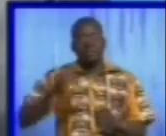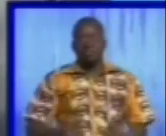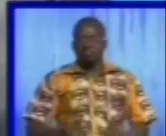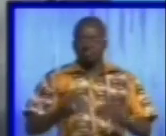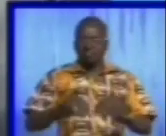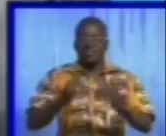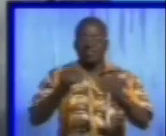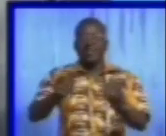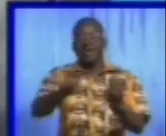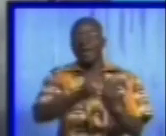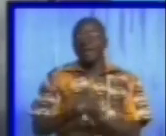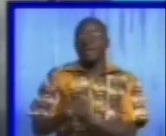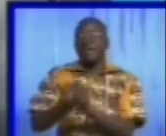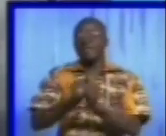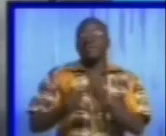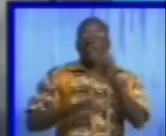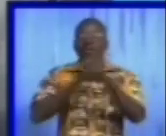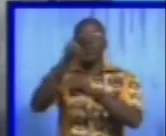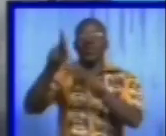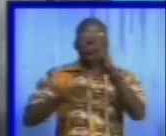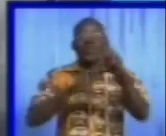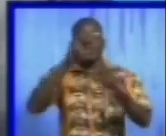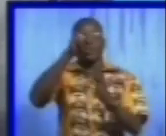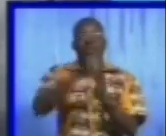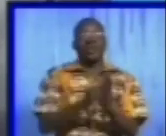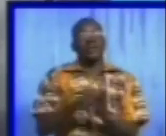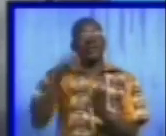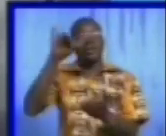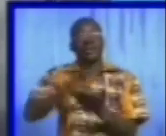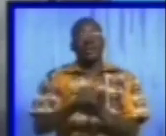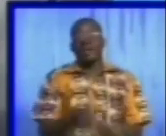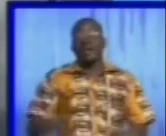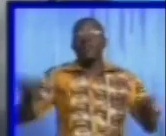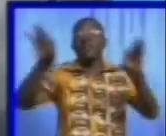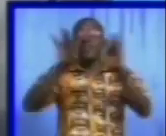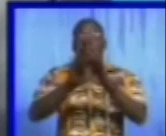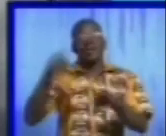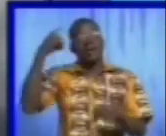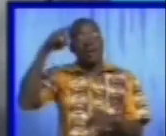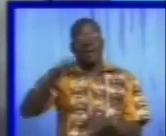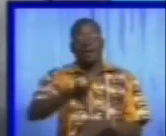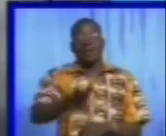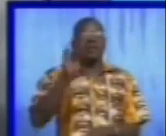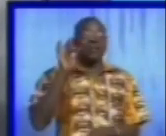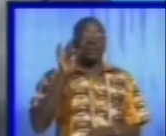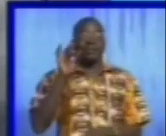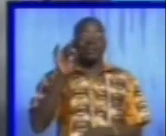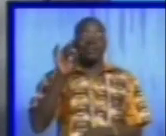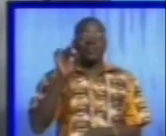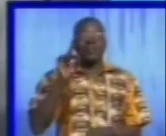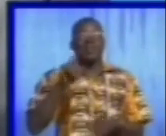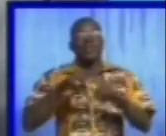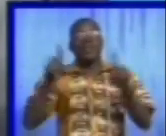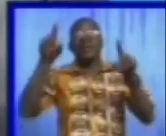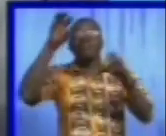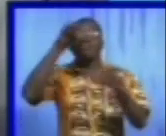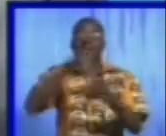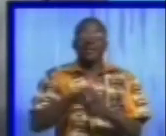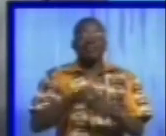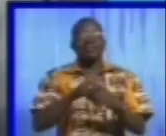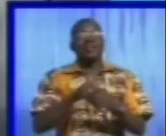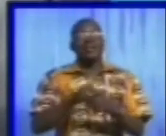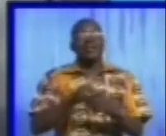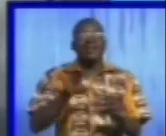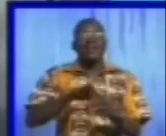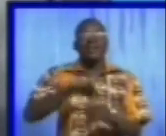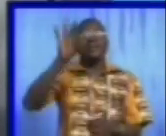à l'ensemble de la population, ce qui constitue une ambition très importante à réaliser. Mais dans l'esprit de